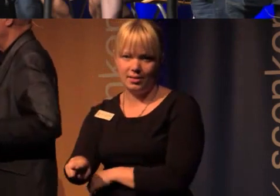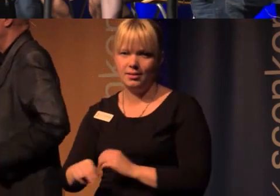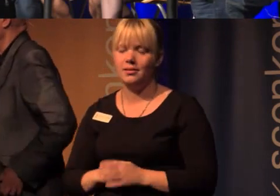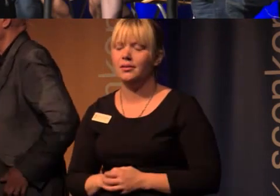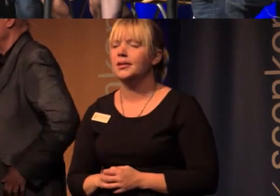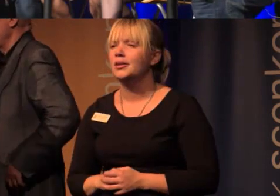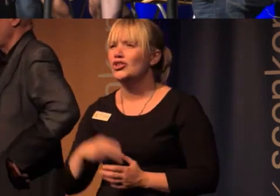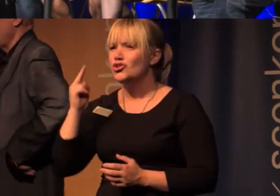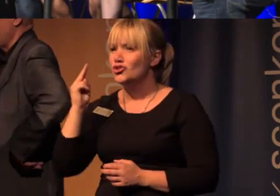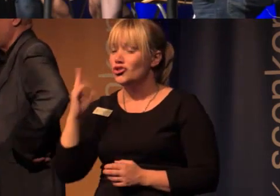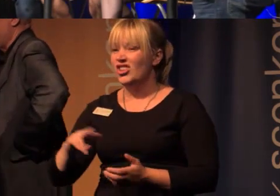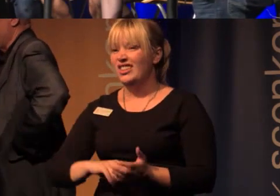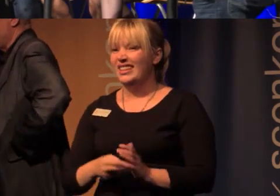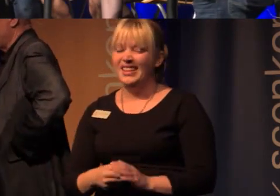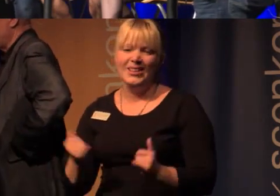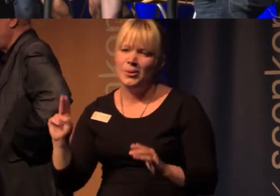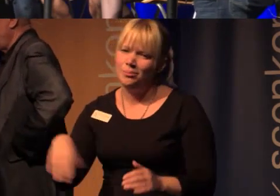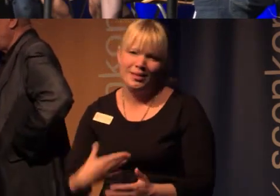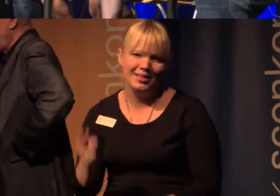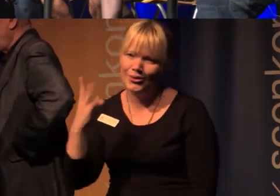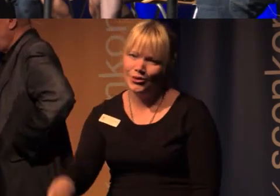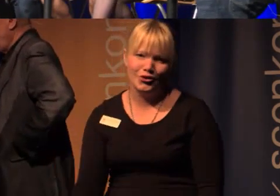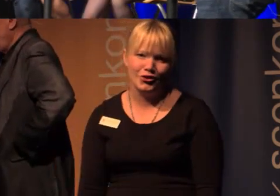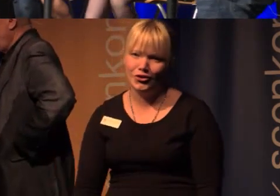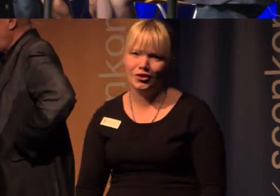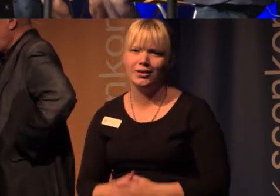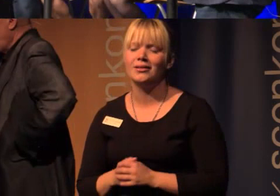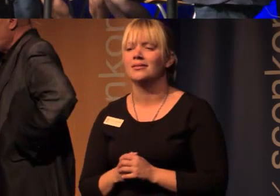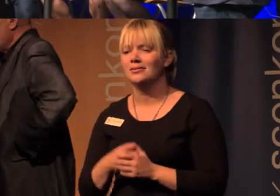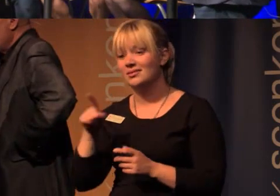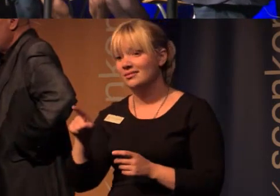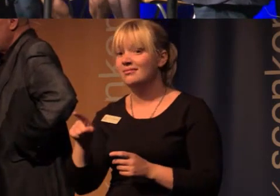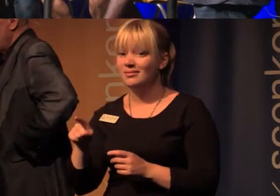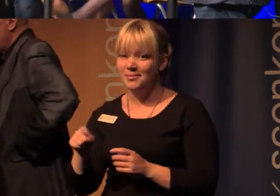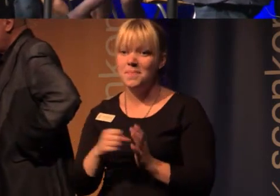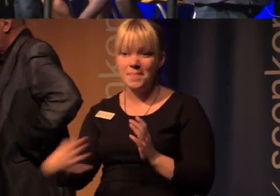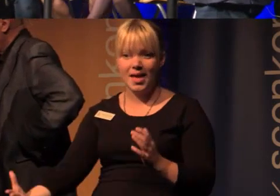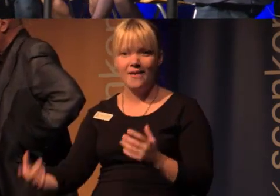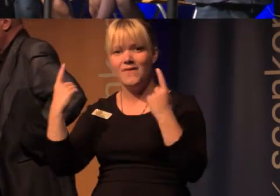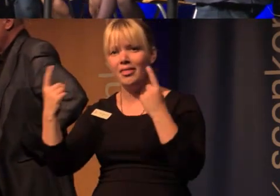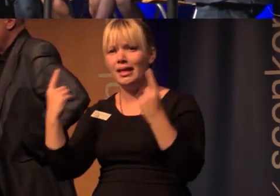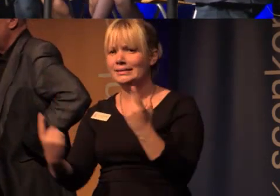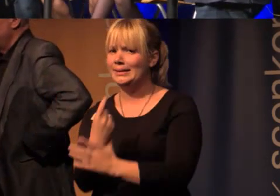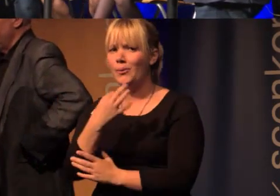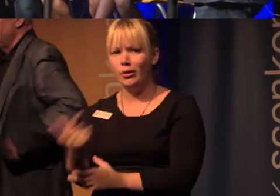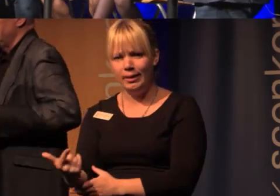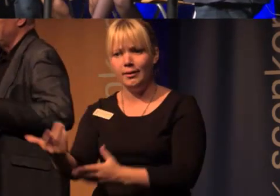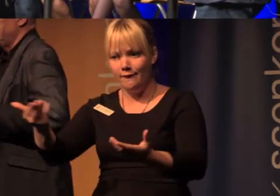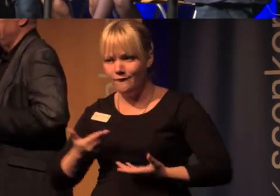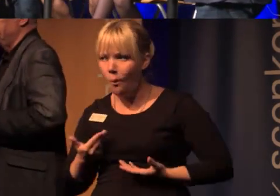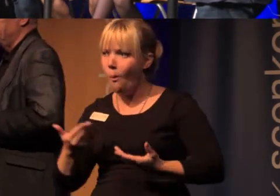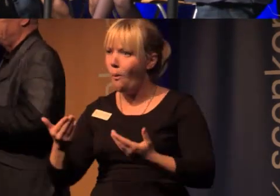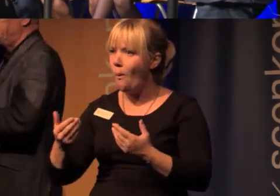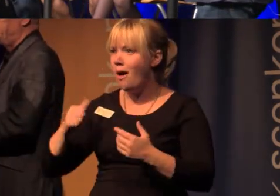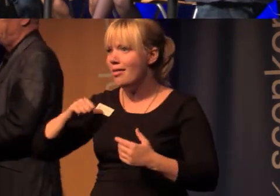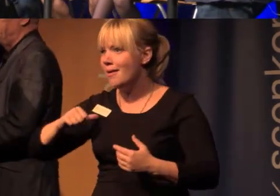nya tekniken, som inte är så ny längre förvisso, skapar ju fantastiska möjligheter i att tillgängliggöra kultur. Jag tror att för mig är